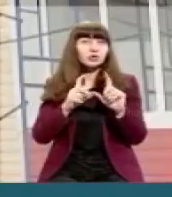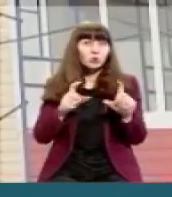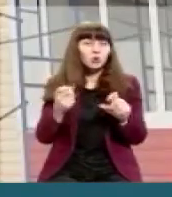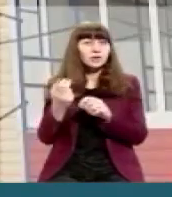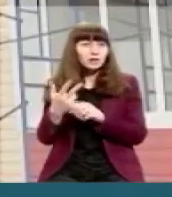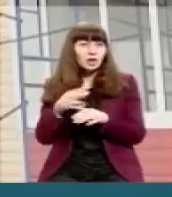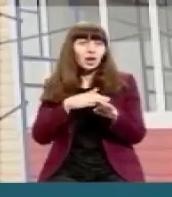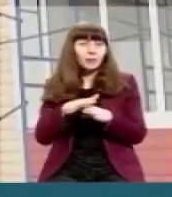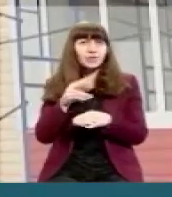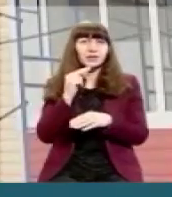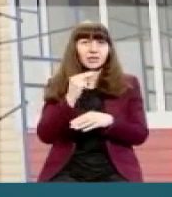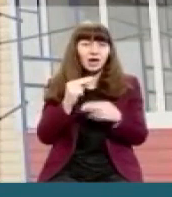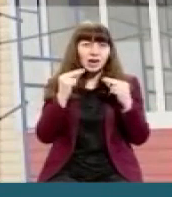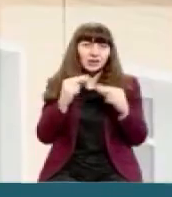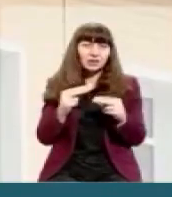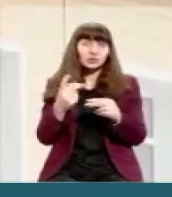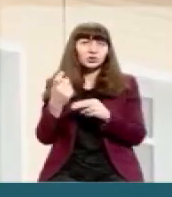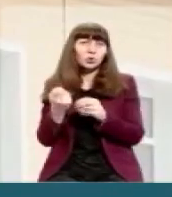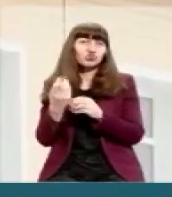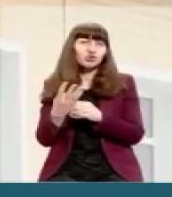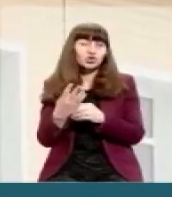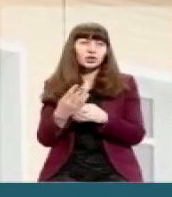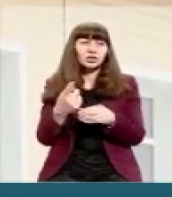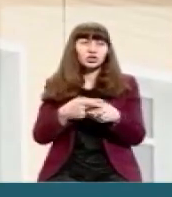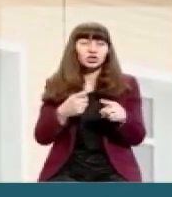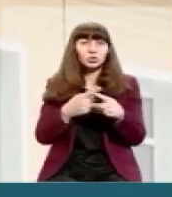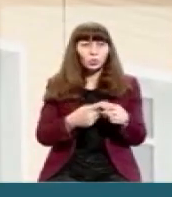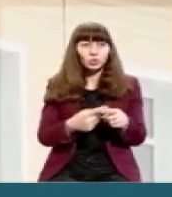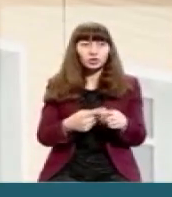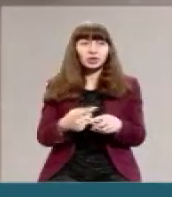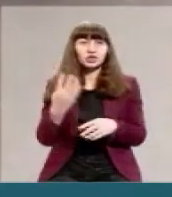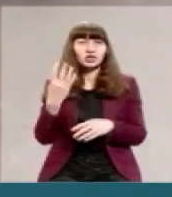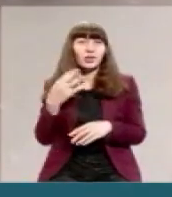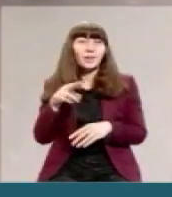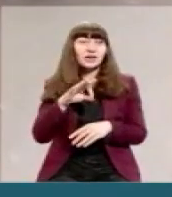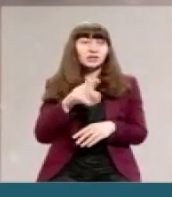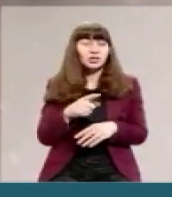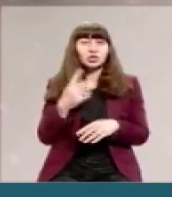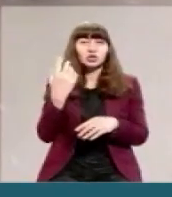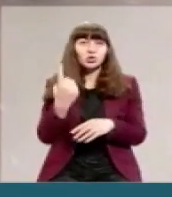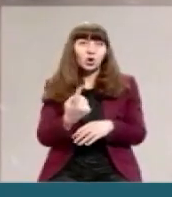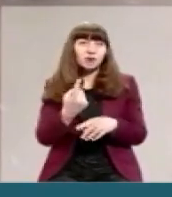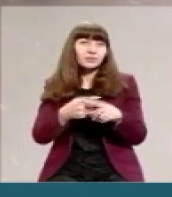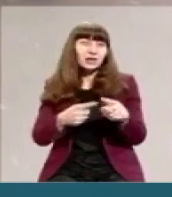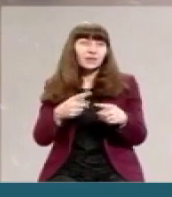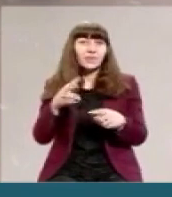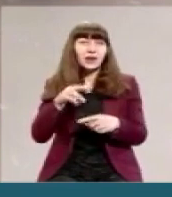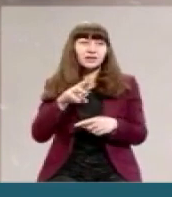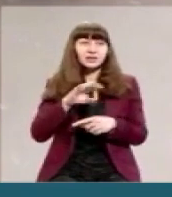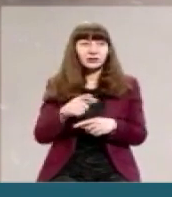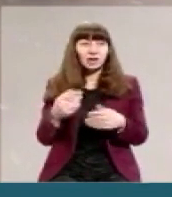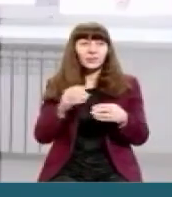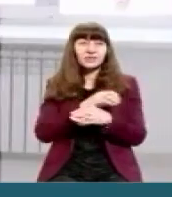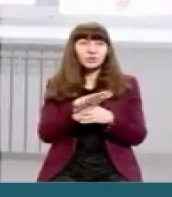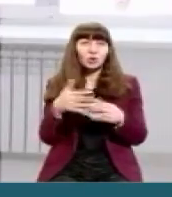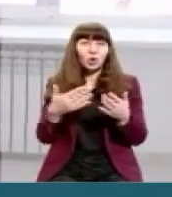капитальных и 114 текущих ремонтов выделено более 4 миллиардов тенге. Еще 1,5 миллиарда будет потрачено на оснащение школ современным